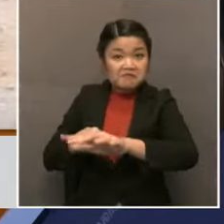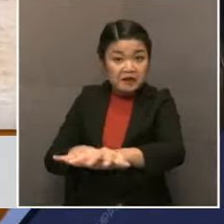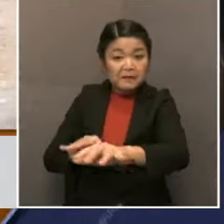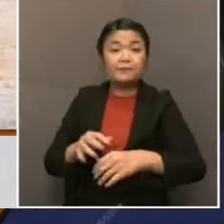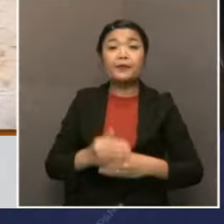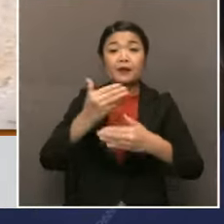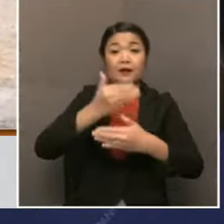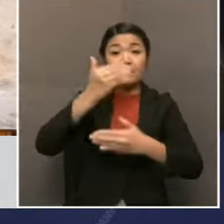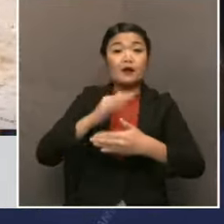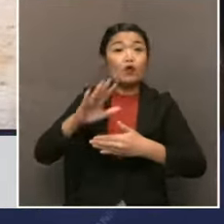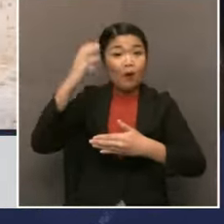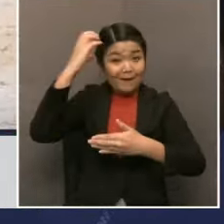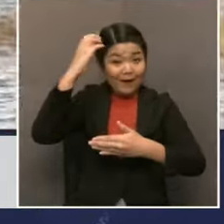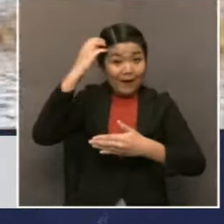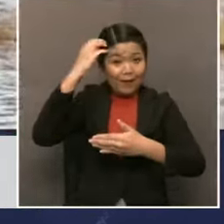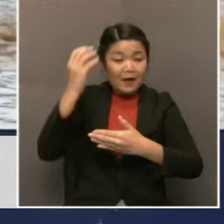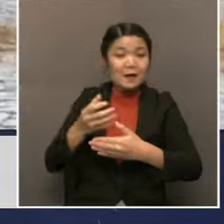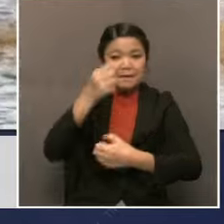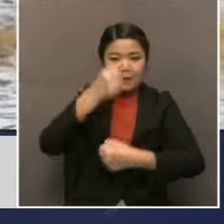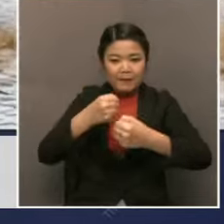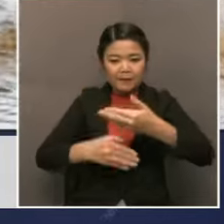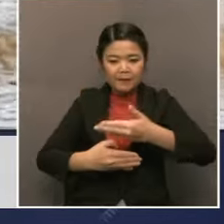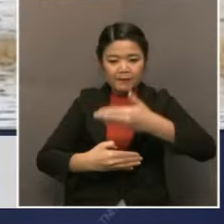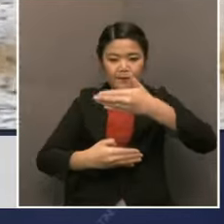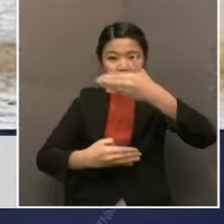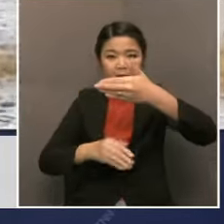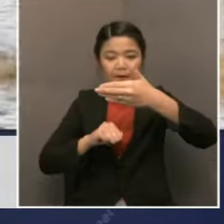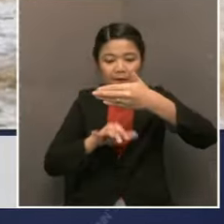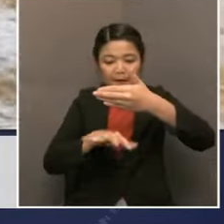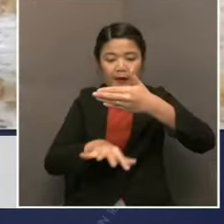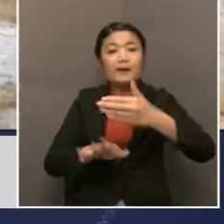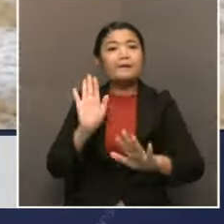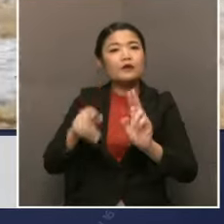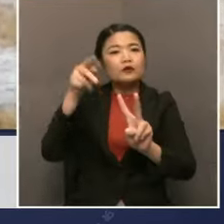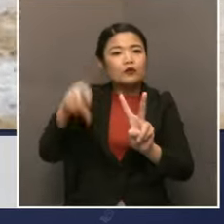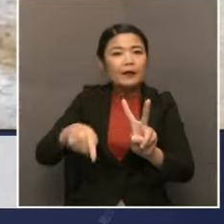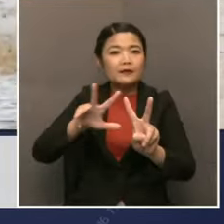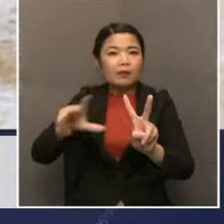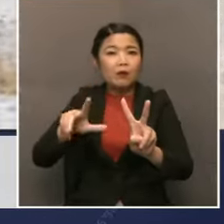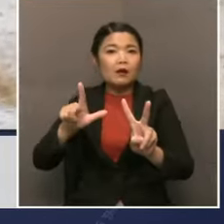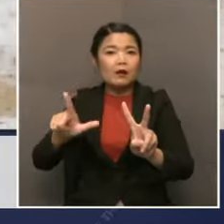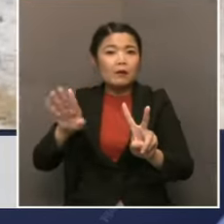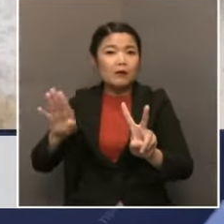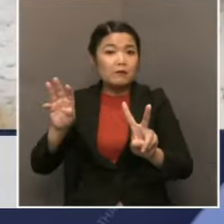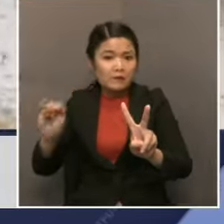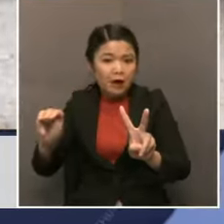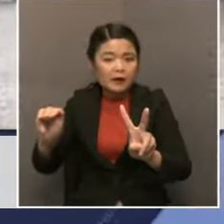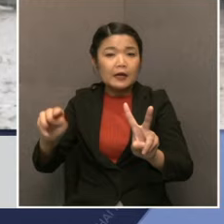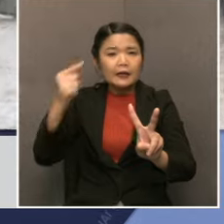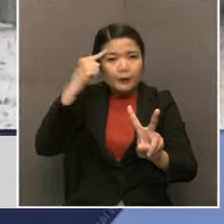ocins ซ้อเทต wymในแมน้ำ